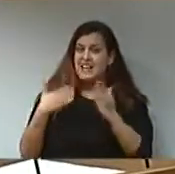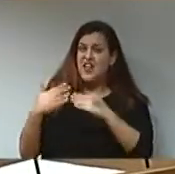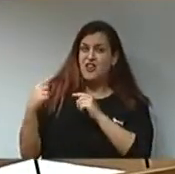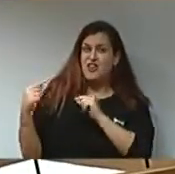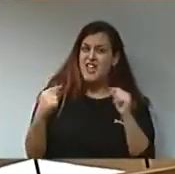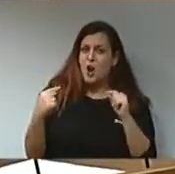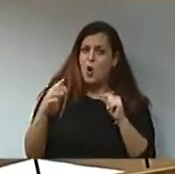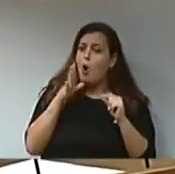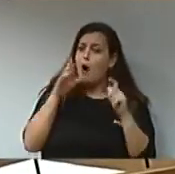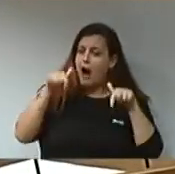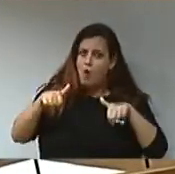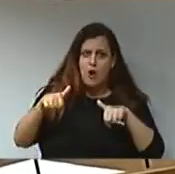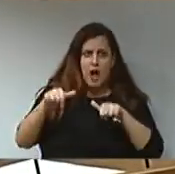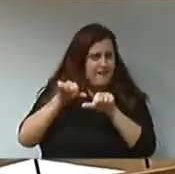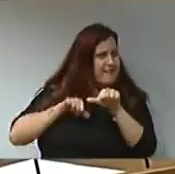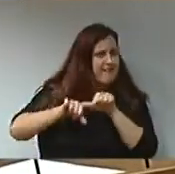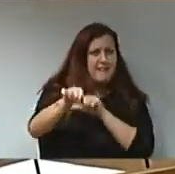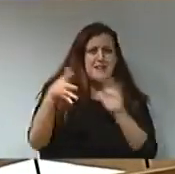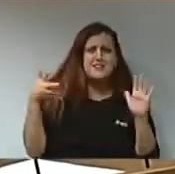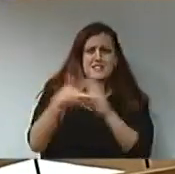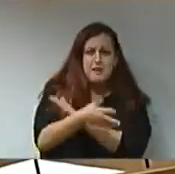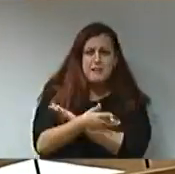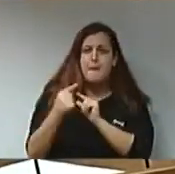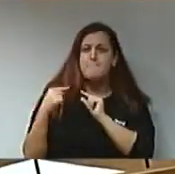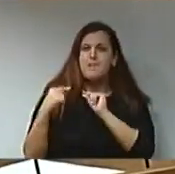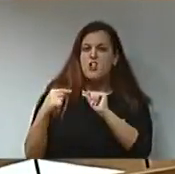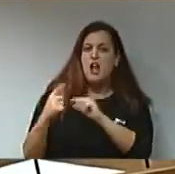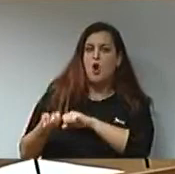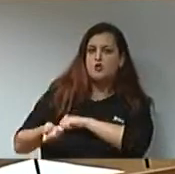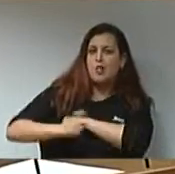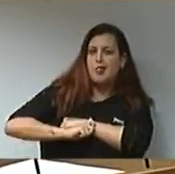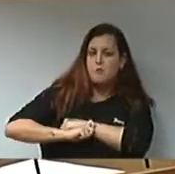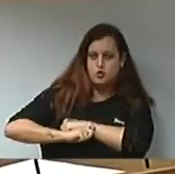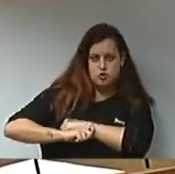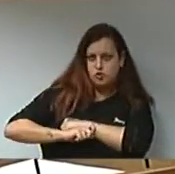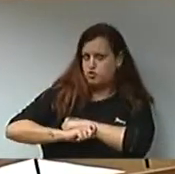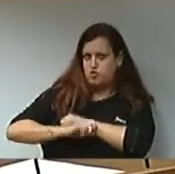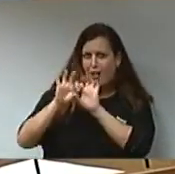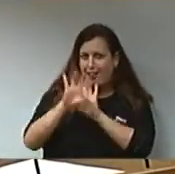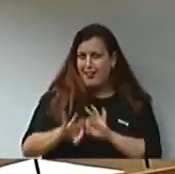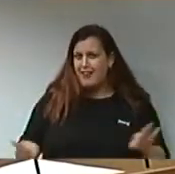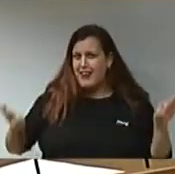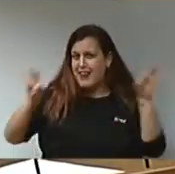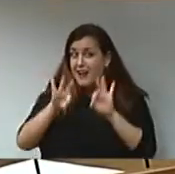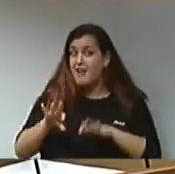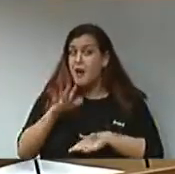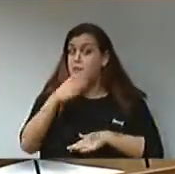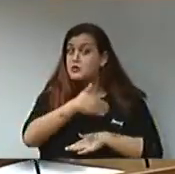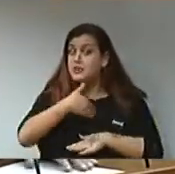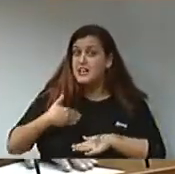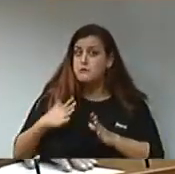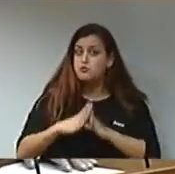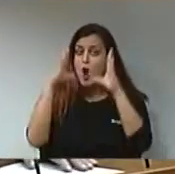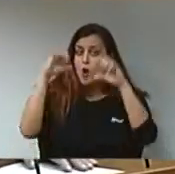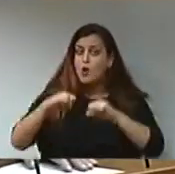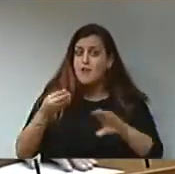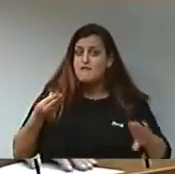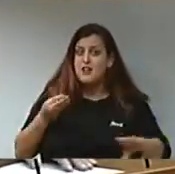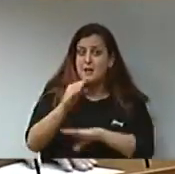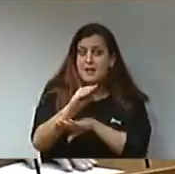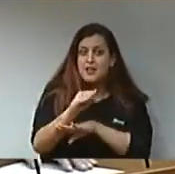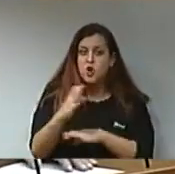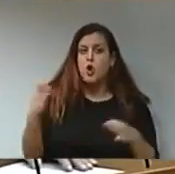i sempre. Ara, diàlegs tramposos, ni uno. Diàlegs tramposos, ni uno. Perquè si volem arribar a un acord de finançament, el que tenen que